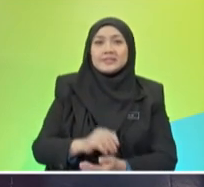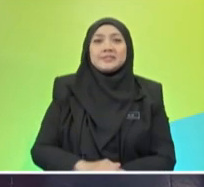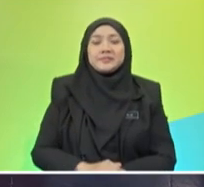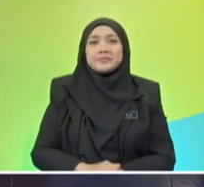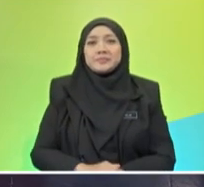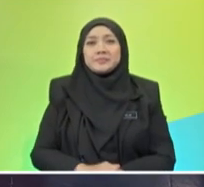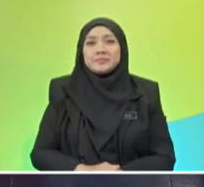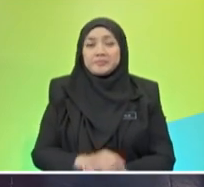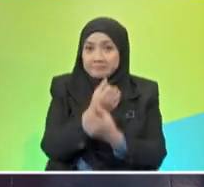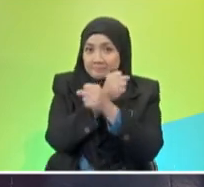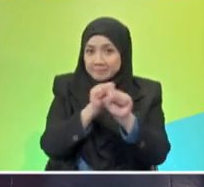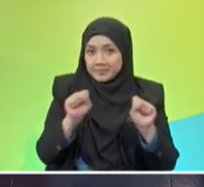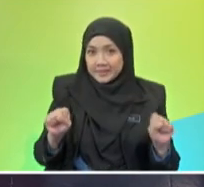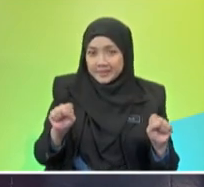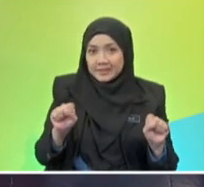Okay, sedia semua.